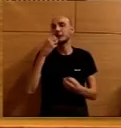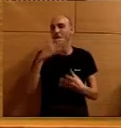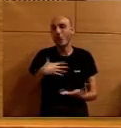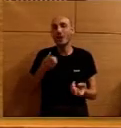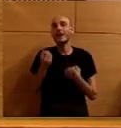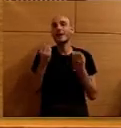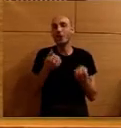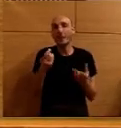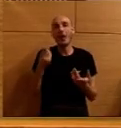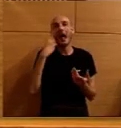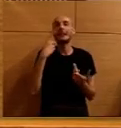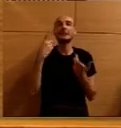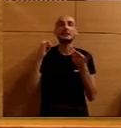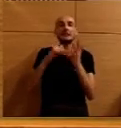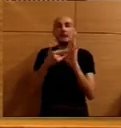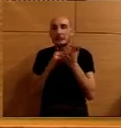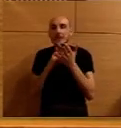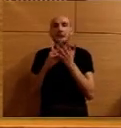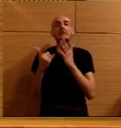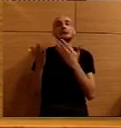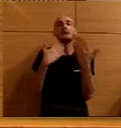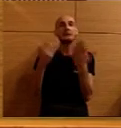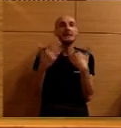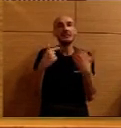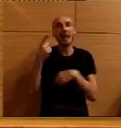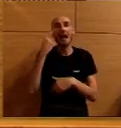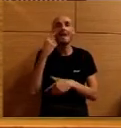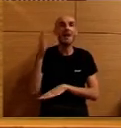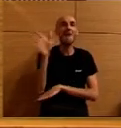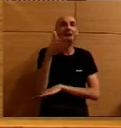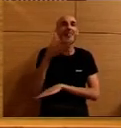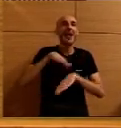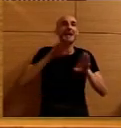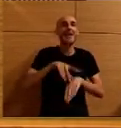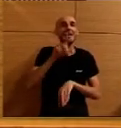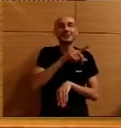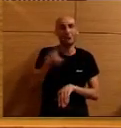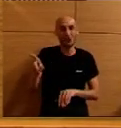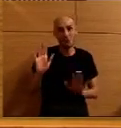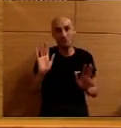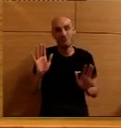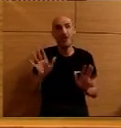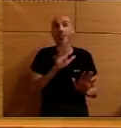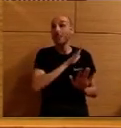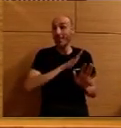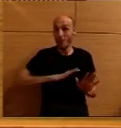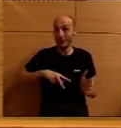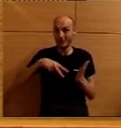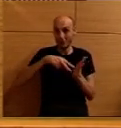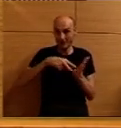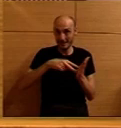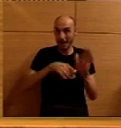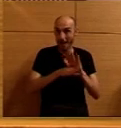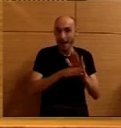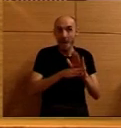patrimoni estan a veure si se pot quadrar. Així és que ara de moment està així, però segurament no tindrà que abandonar l'edifici, sinó que anirà